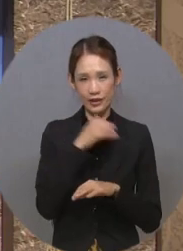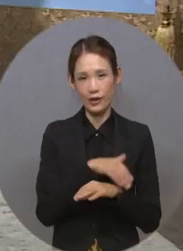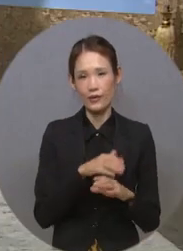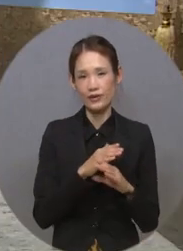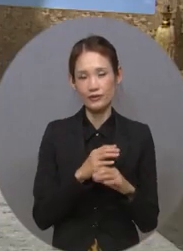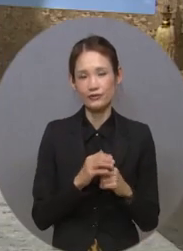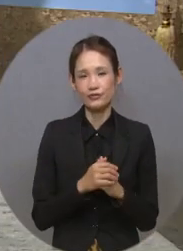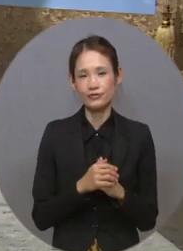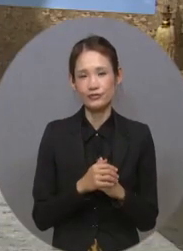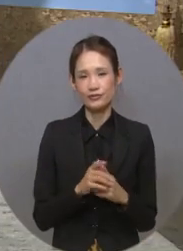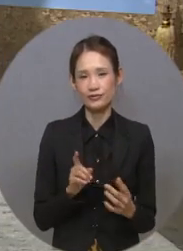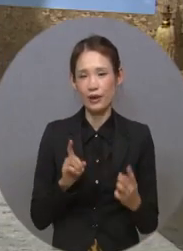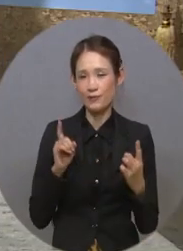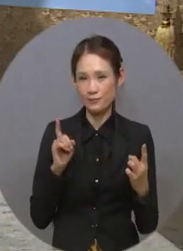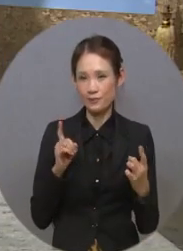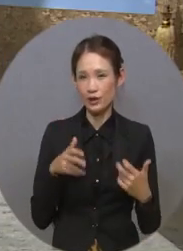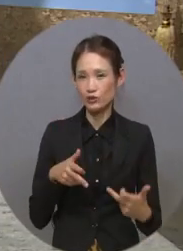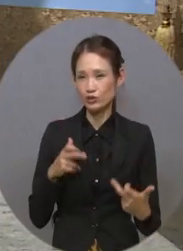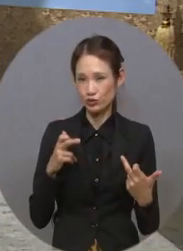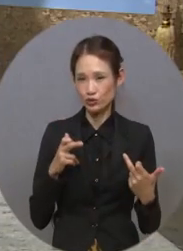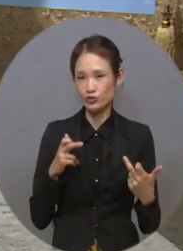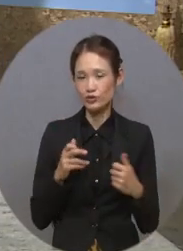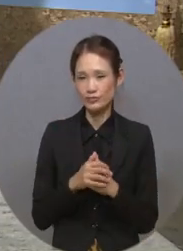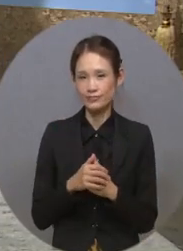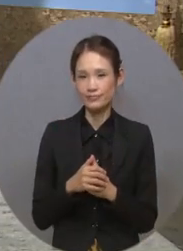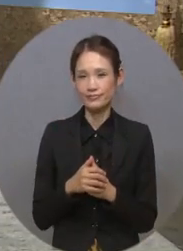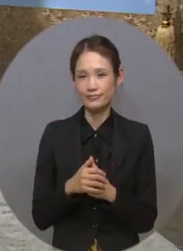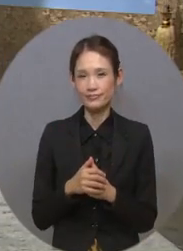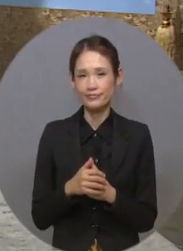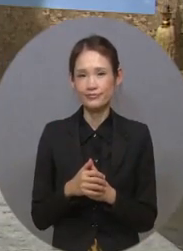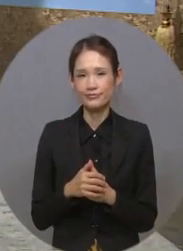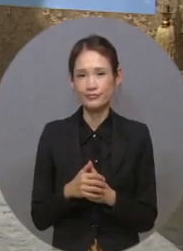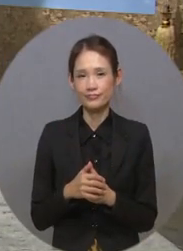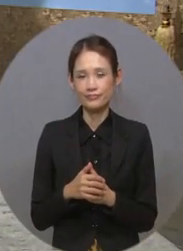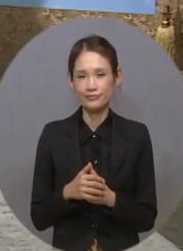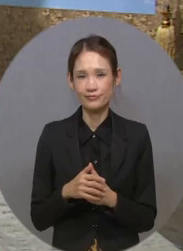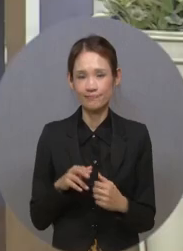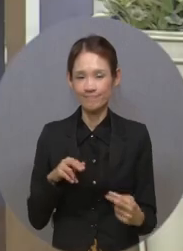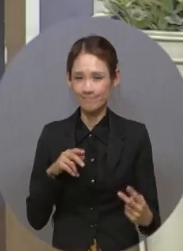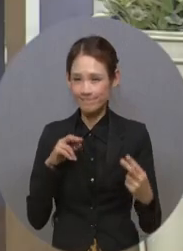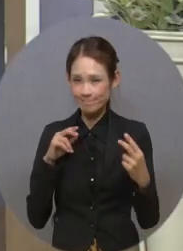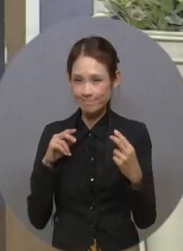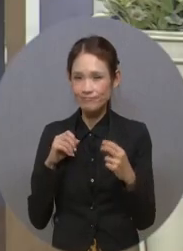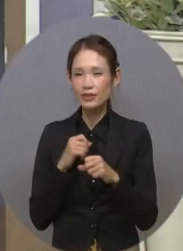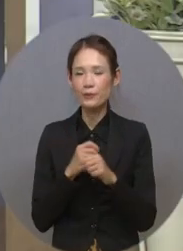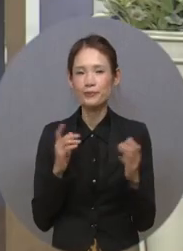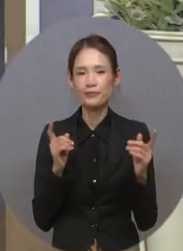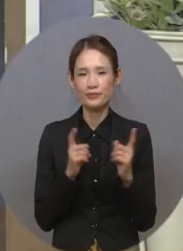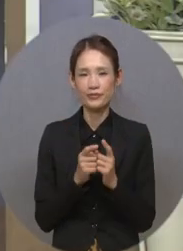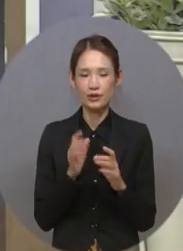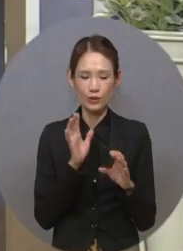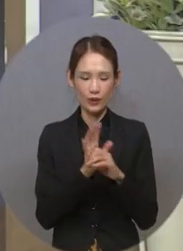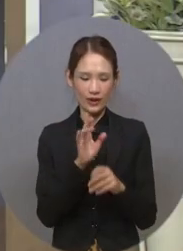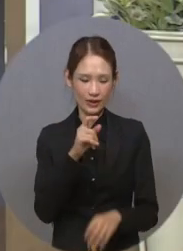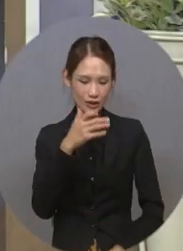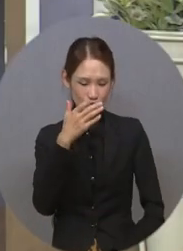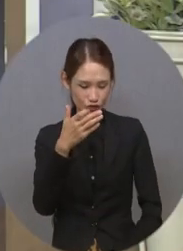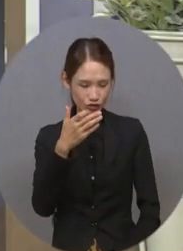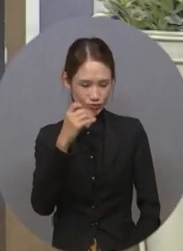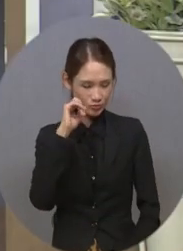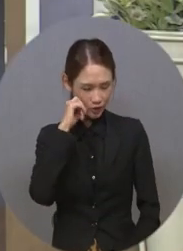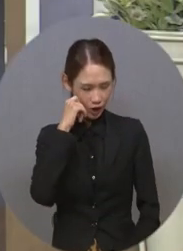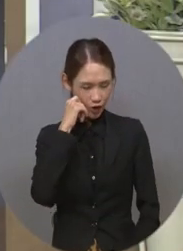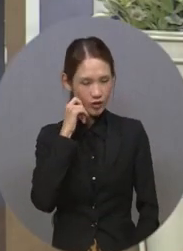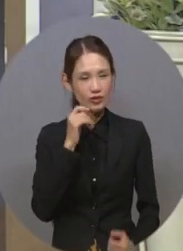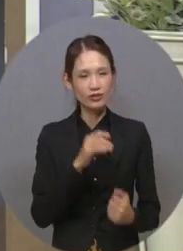네. 비대면으로 그러면 네. 줌을 통해서 네. 만나시는 통해서, 건가요? 예. 어, 그렇군요. 네. 또 코로나19라는 또 이 난관 때문에 네.